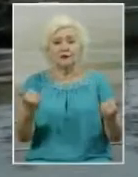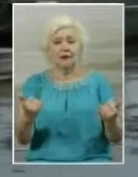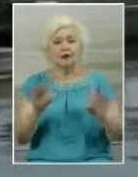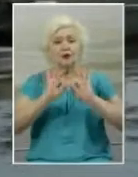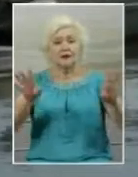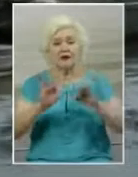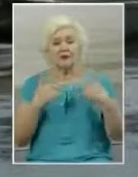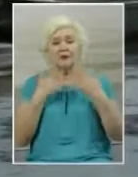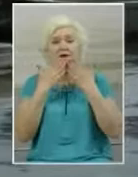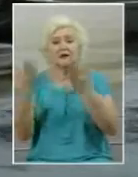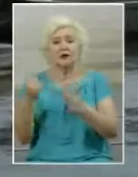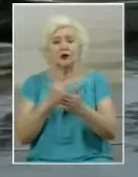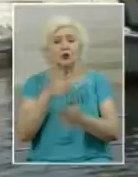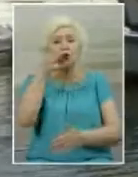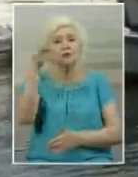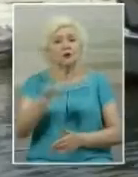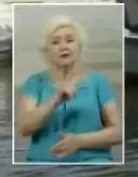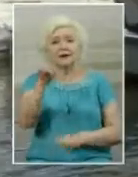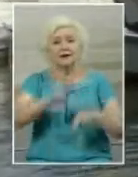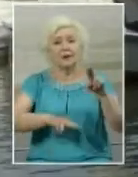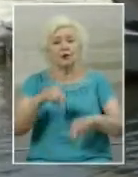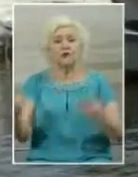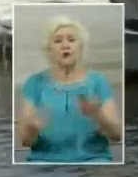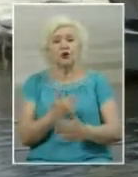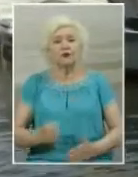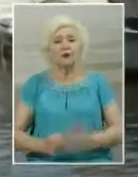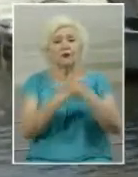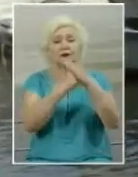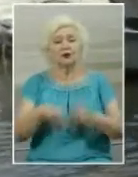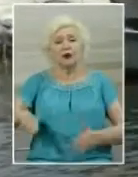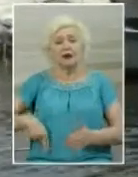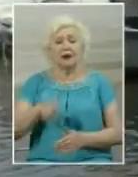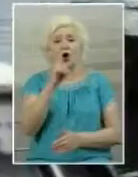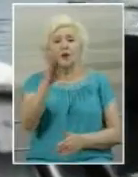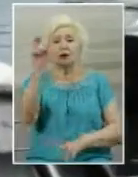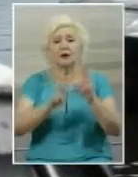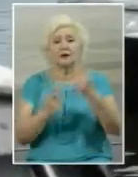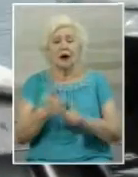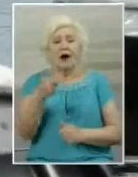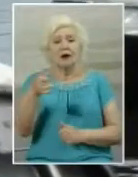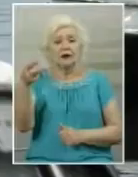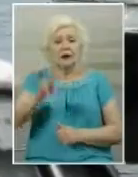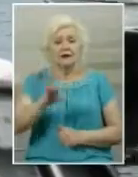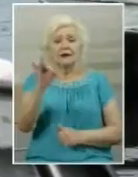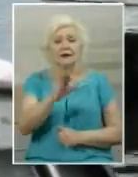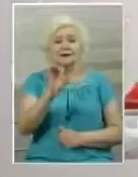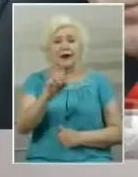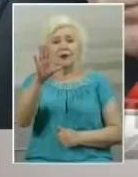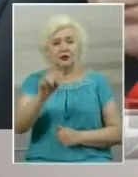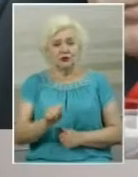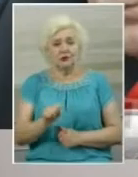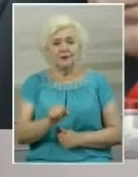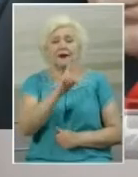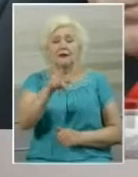роз'ясненнями ми звернулися до відповідального за будівництво нового причалу директора комунального підприємства «Гарантія» Ігоря Семенчева.